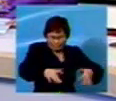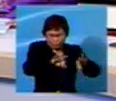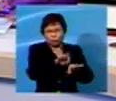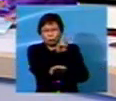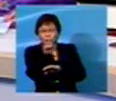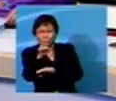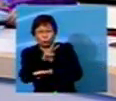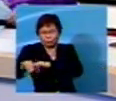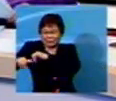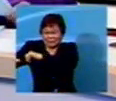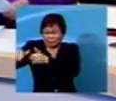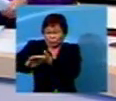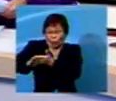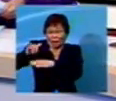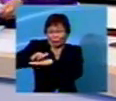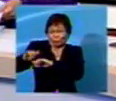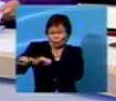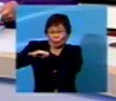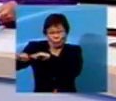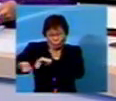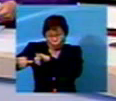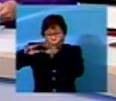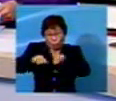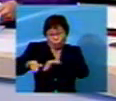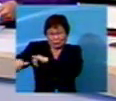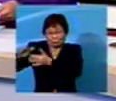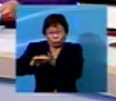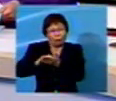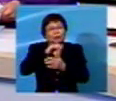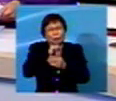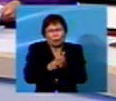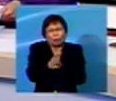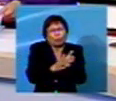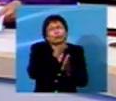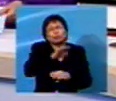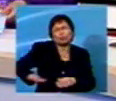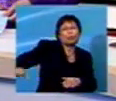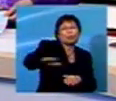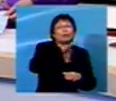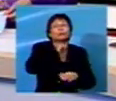alumni kelas Melayu khas sekolah itu bertemu yang kini masing-masing berusia 66